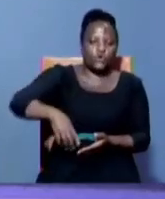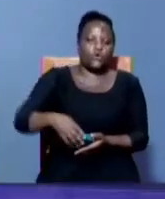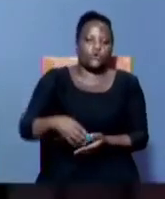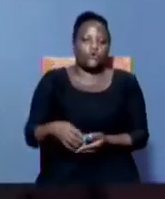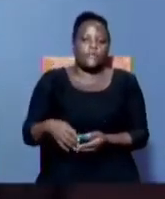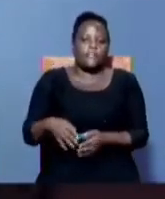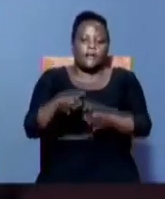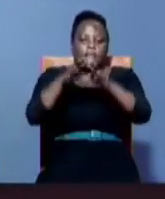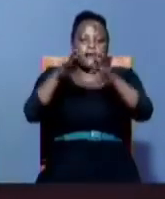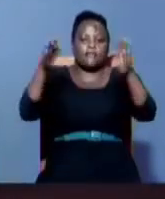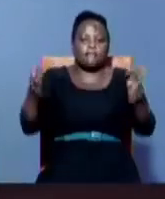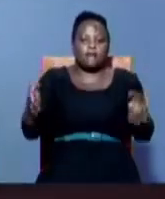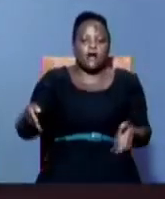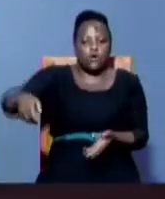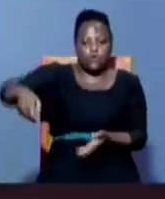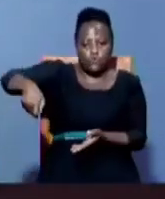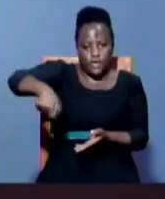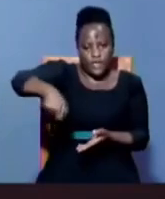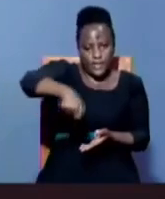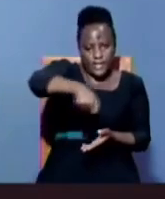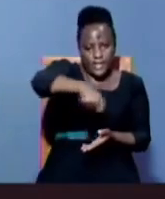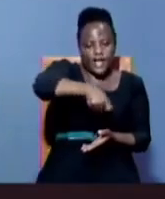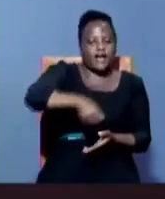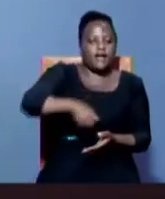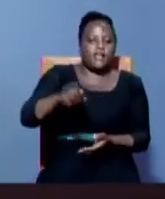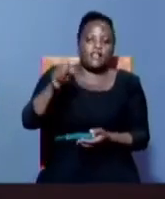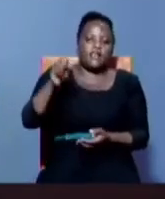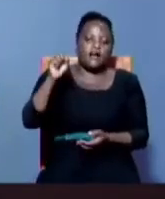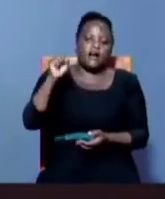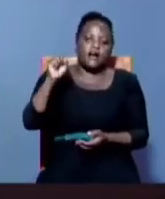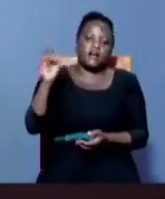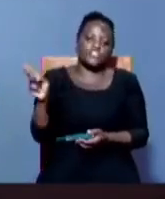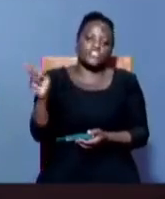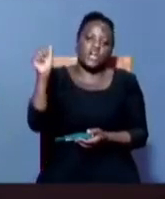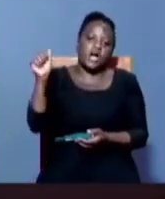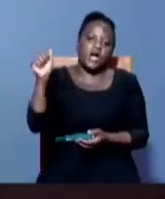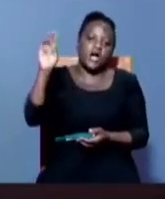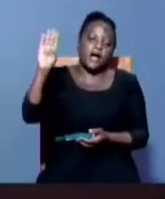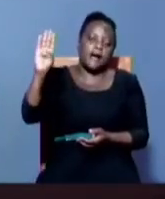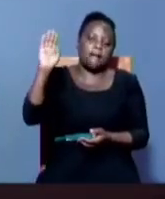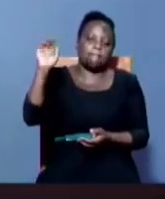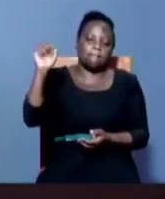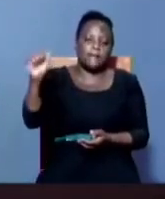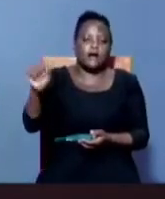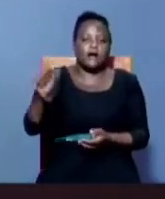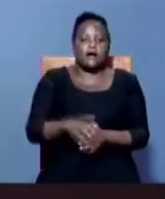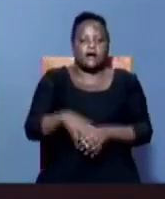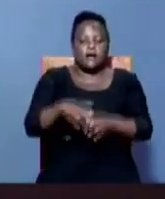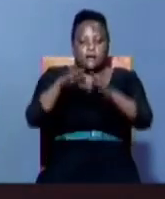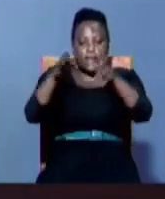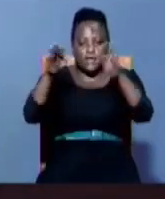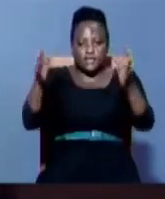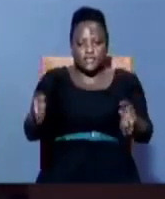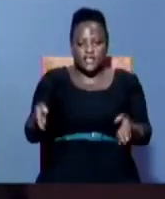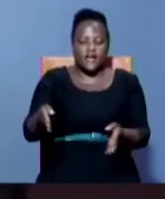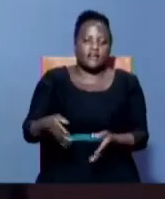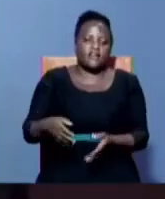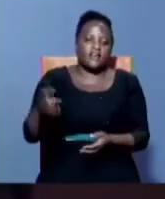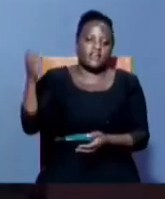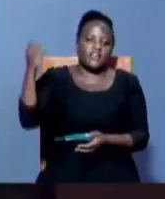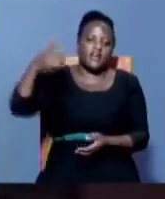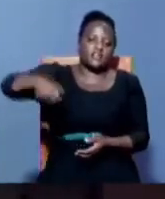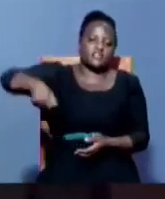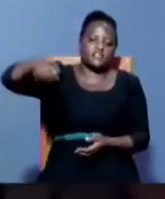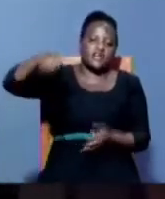la kuogea lile la shaba, kisha anaingia chumba cha kwanza ambacho kuna meza mikate ya onyesho na kuna kinara cha taa saba, na